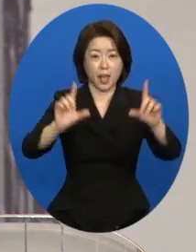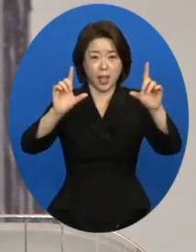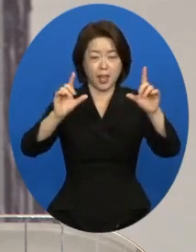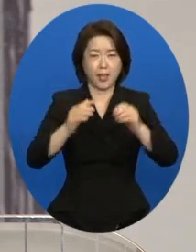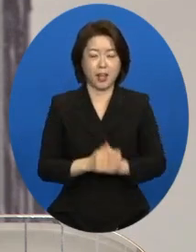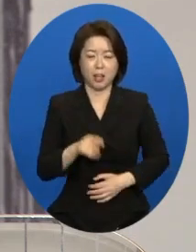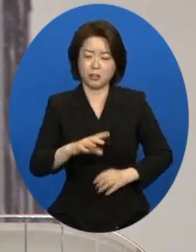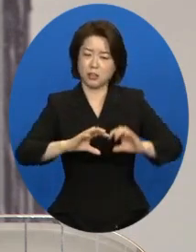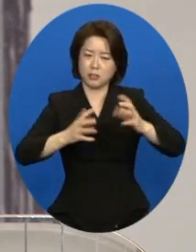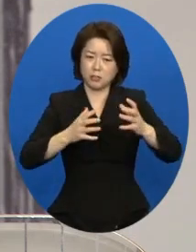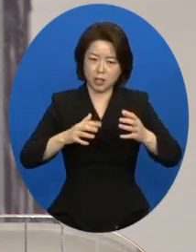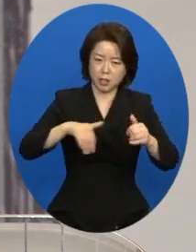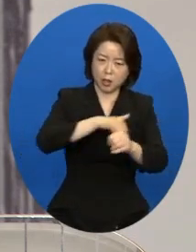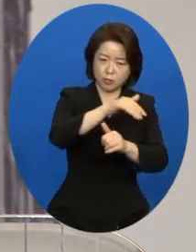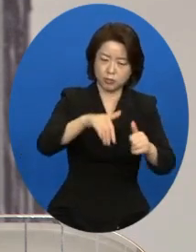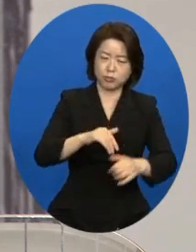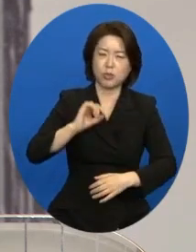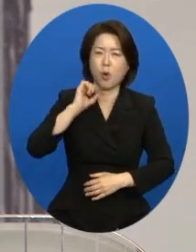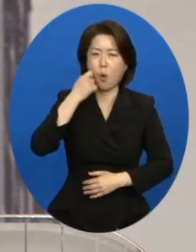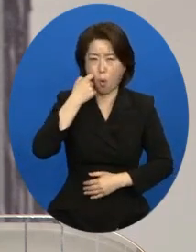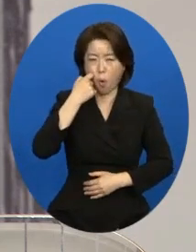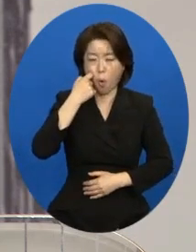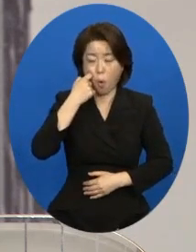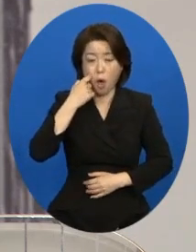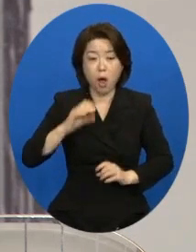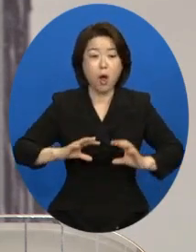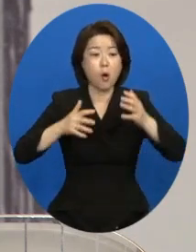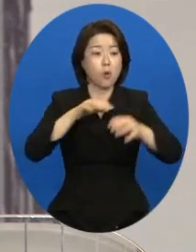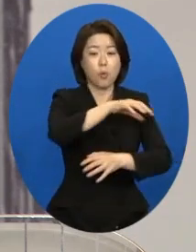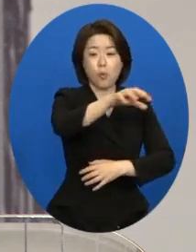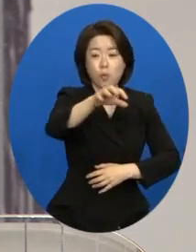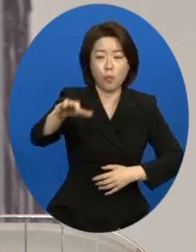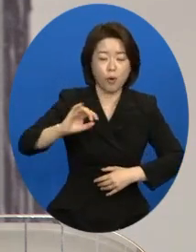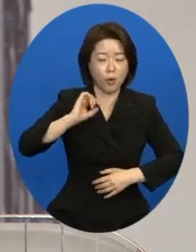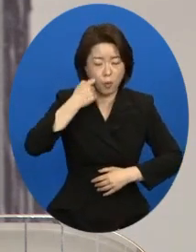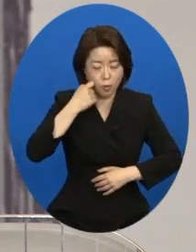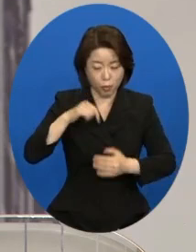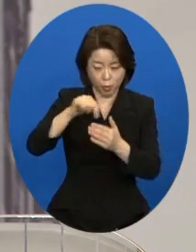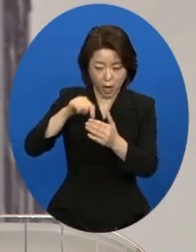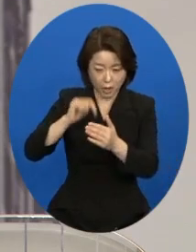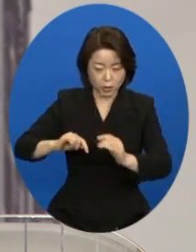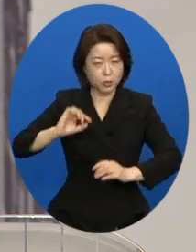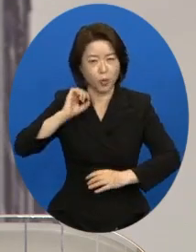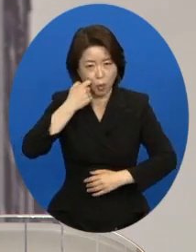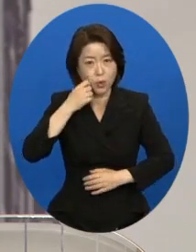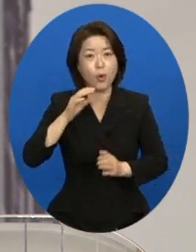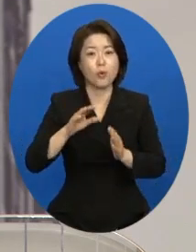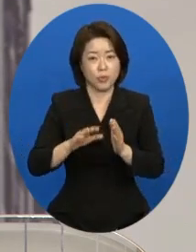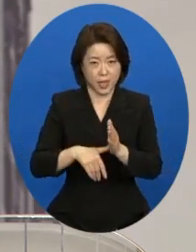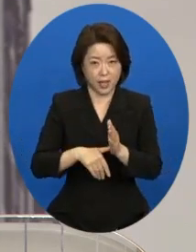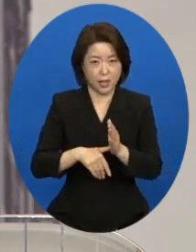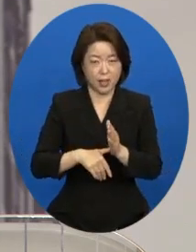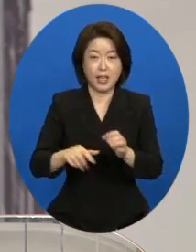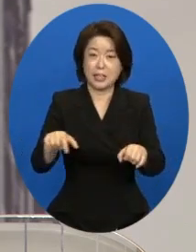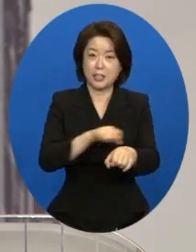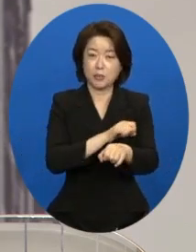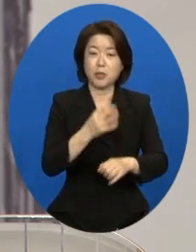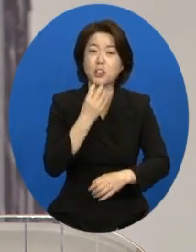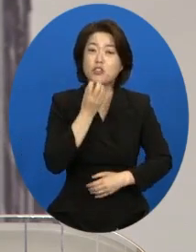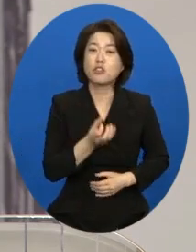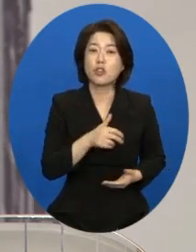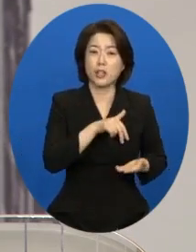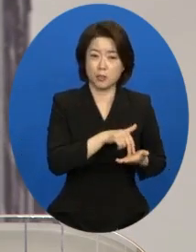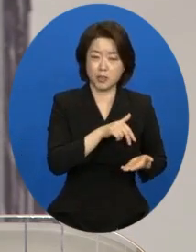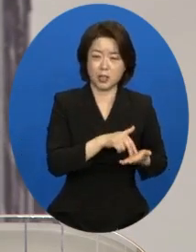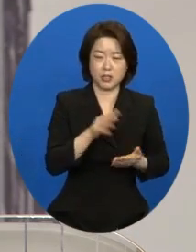나라가 굉장히 정세가 어려웠던, 국제적으로도 어렵고 국내적으로 쉽지 않았던 때입니다. 특별히 유대인들의 입장에서는